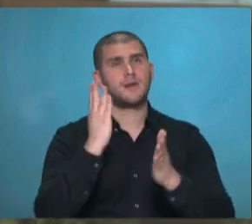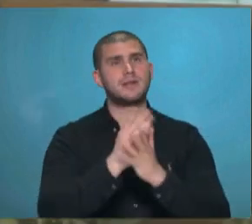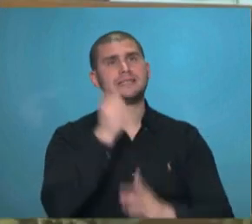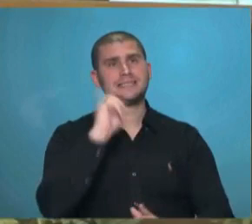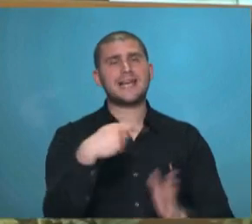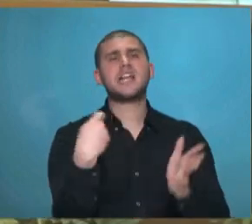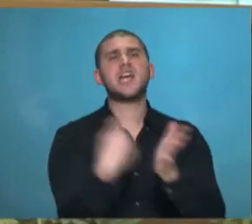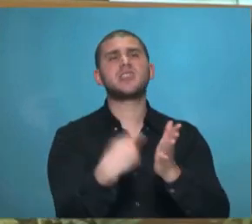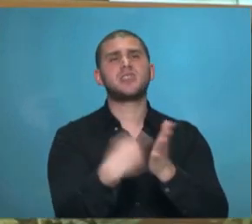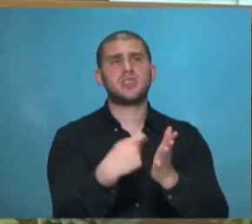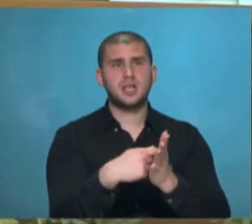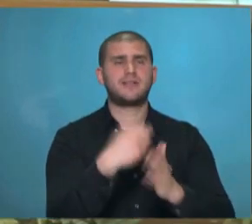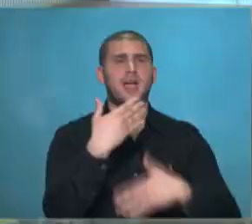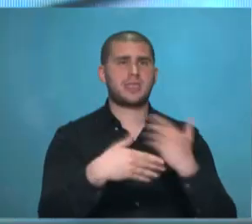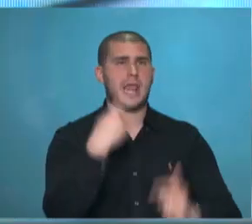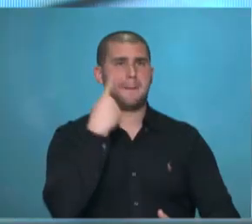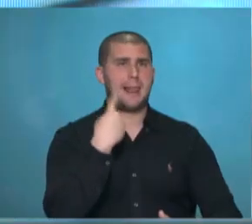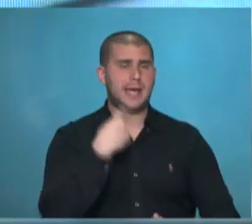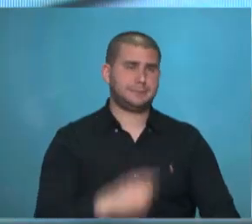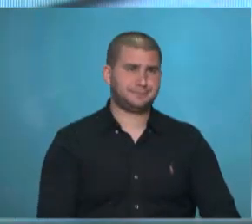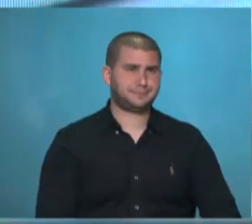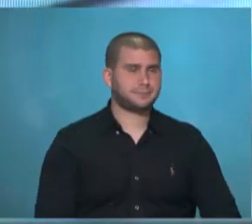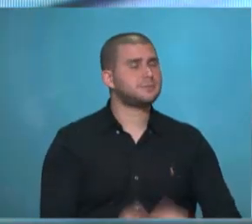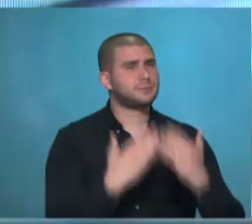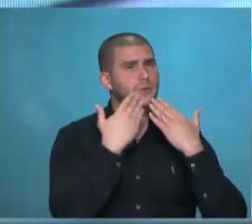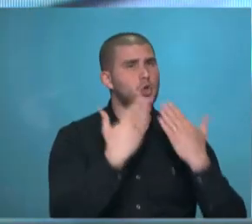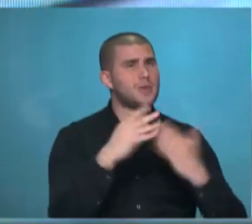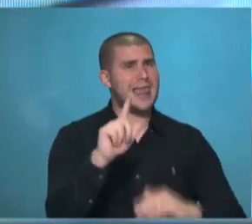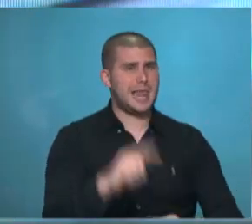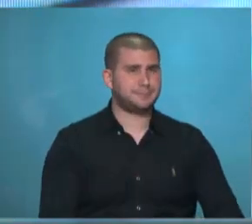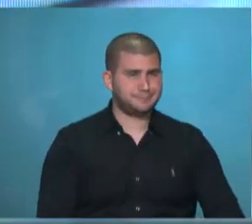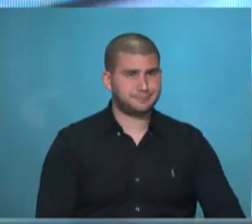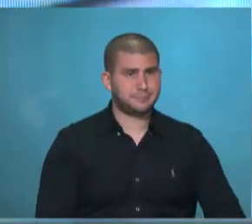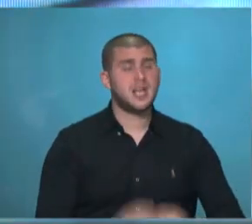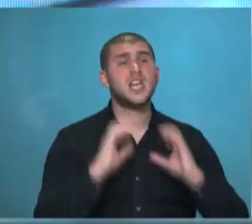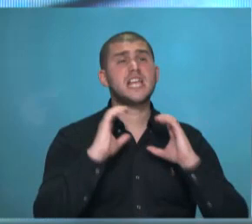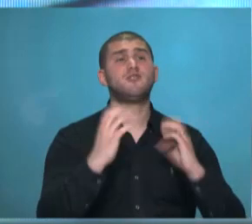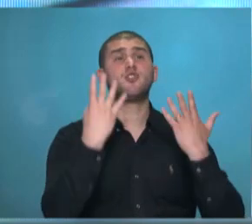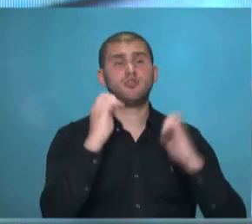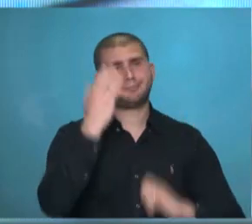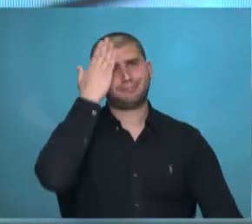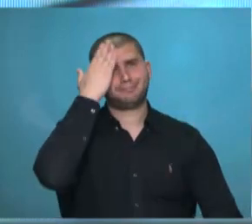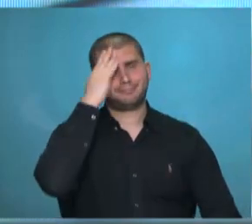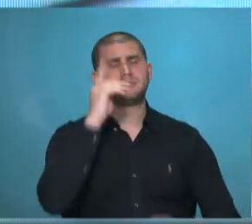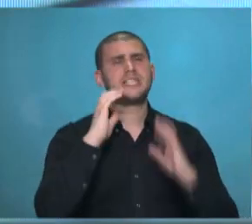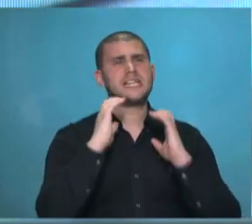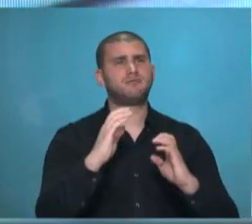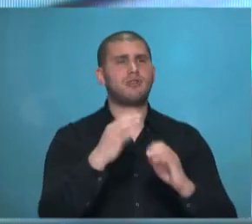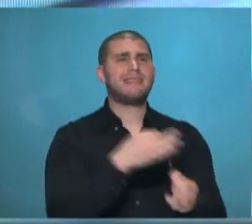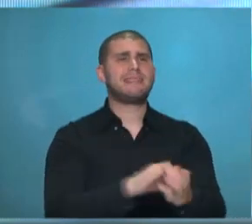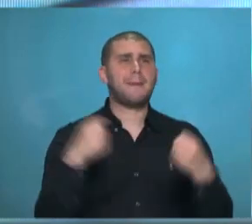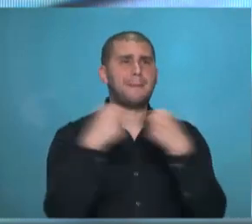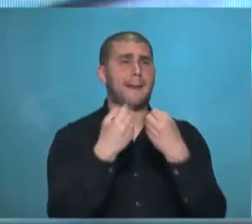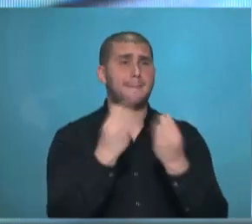לספוג קנס והליך פלילי. תודה, ליאל. כביש 90, ידוע בהיותו כביש דמים, שוב ושוב